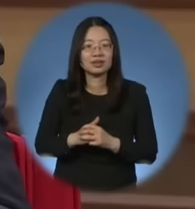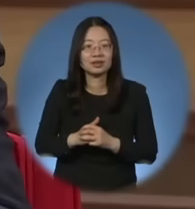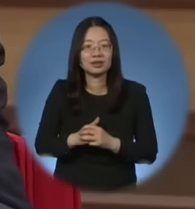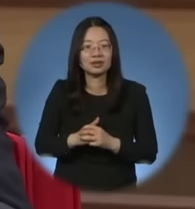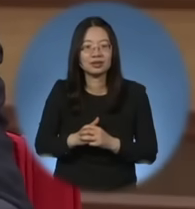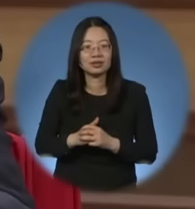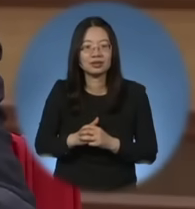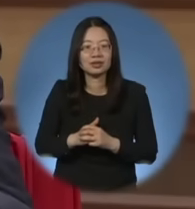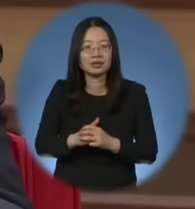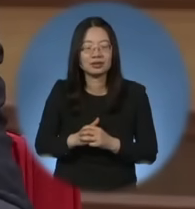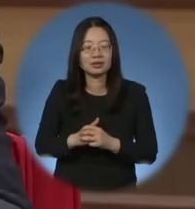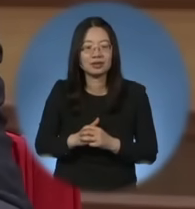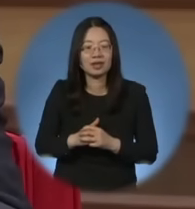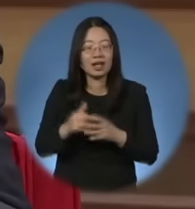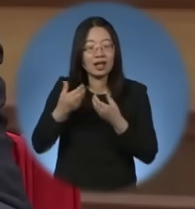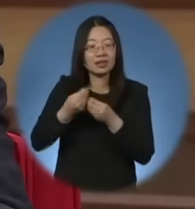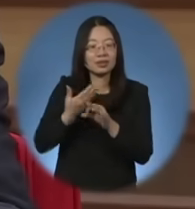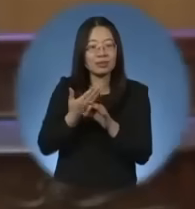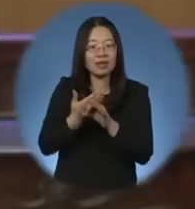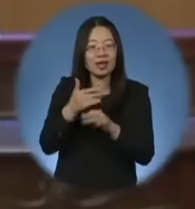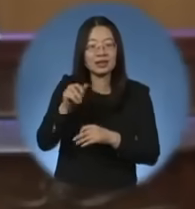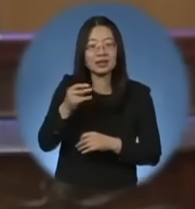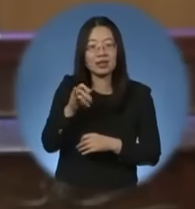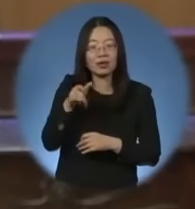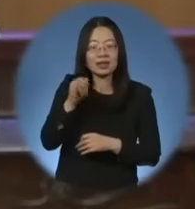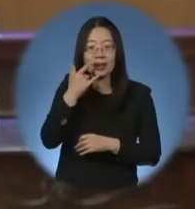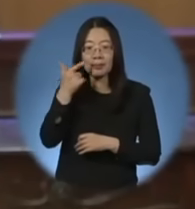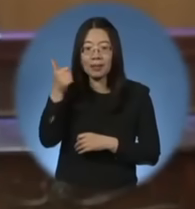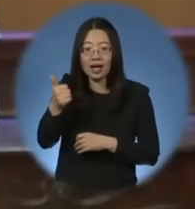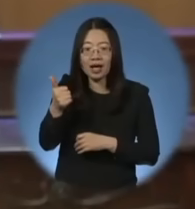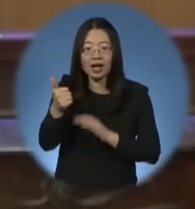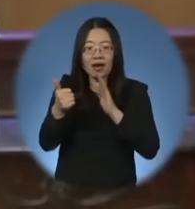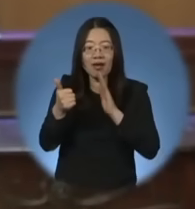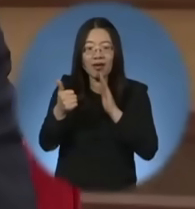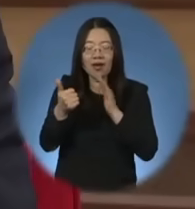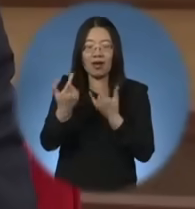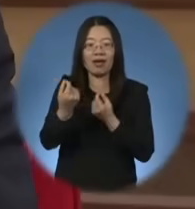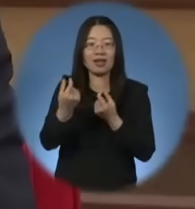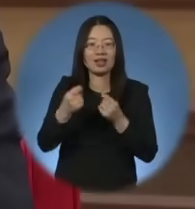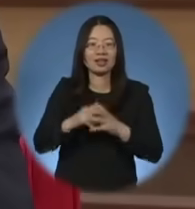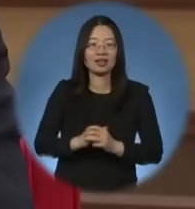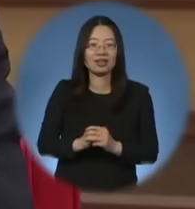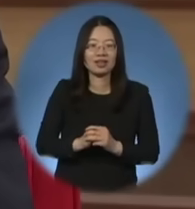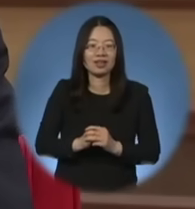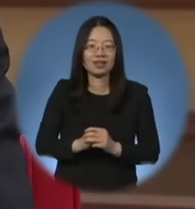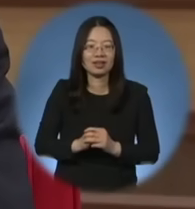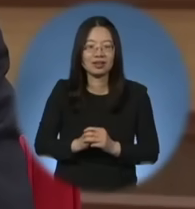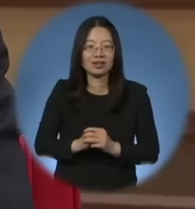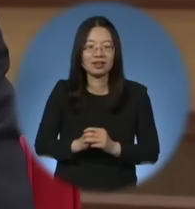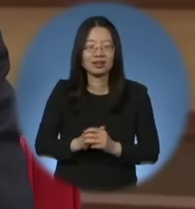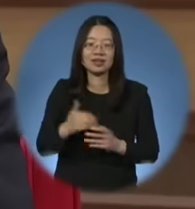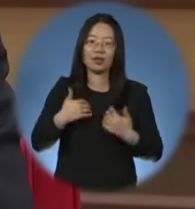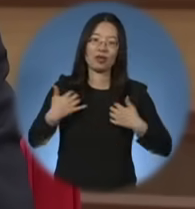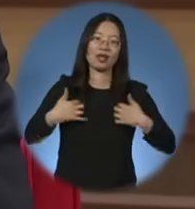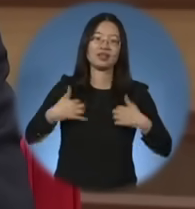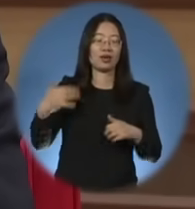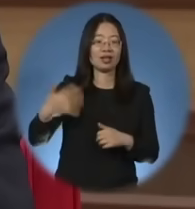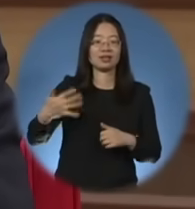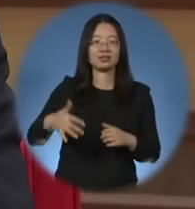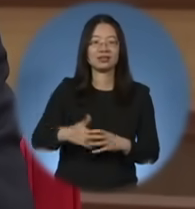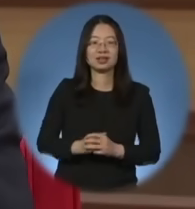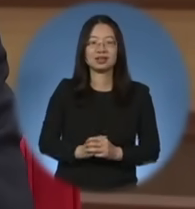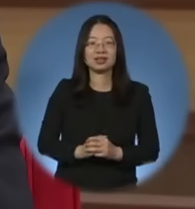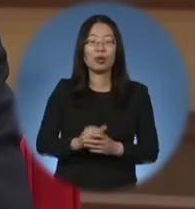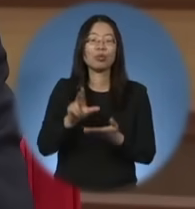내리는 거 저 떨어지는 거 있어요 예를 들면 기록이 아빠 예 기록 바로 그거요 그거 나 내가 환영을 안 해요